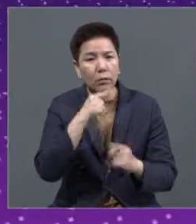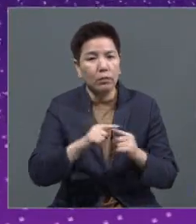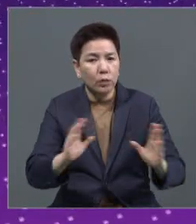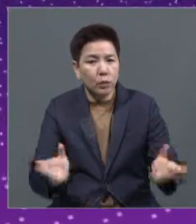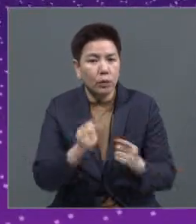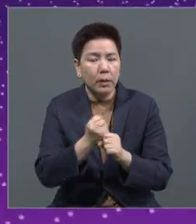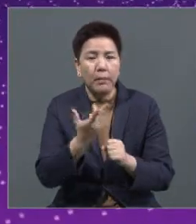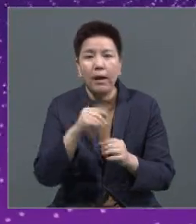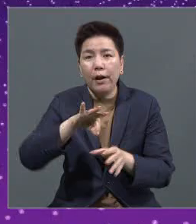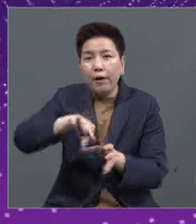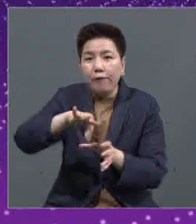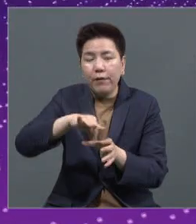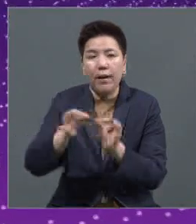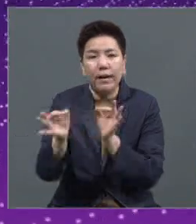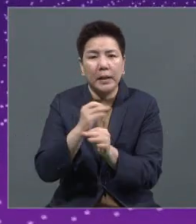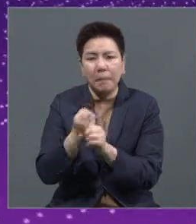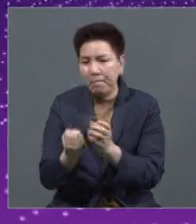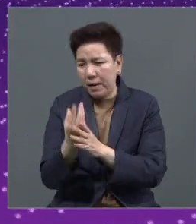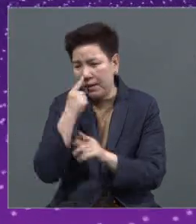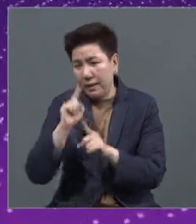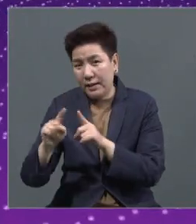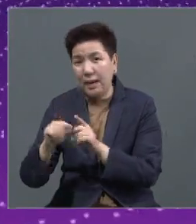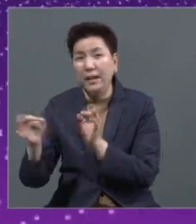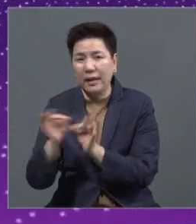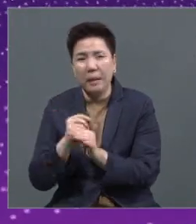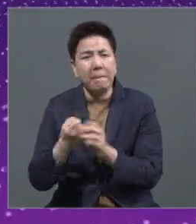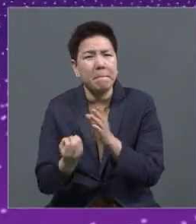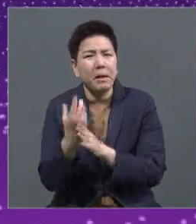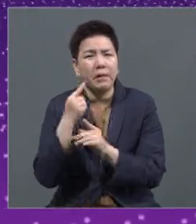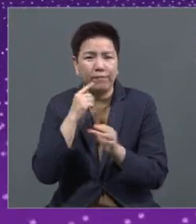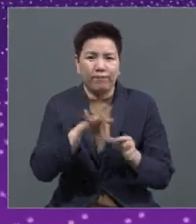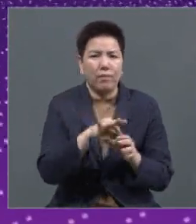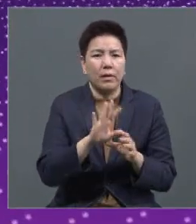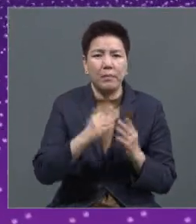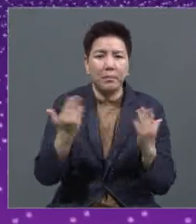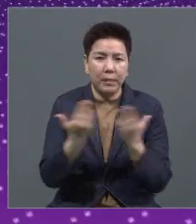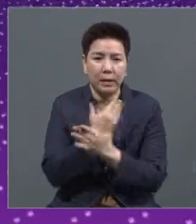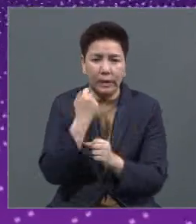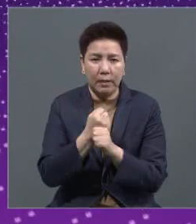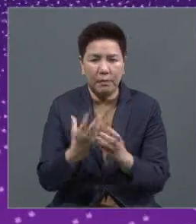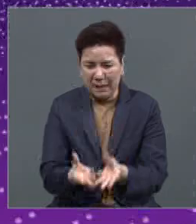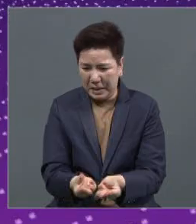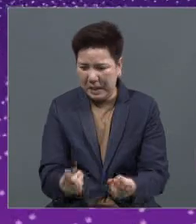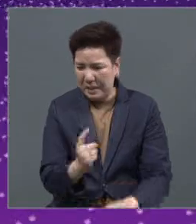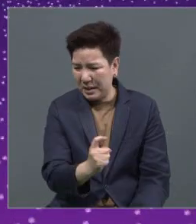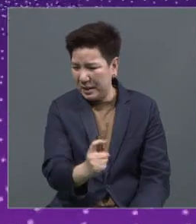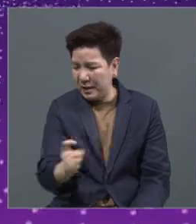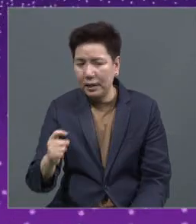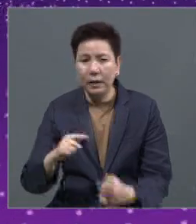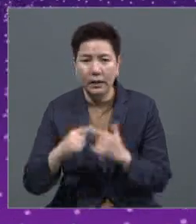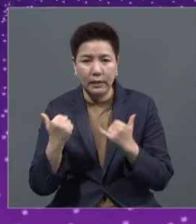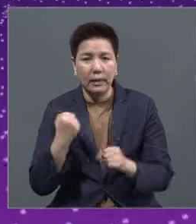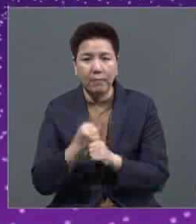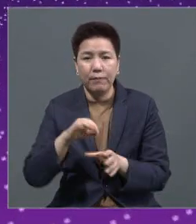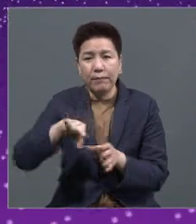เสริมการปลูกกาแฟทดแทนการปลูกพืชเชิงเดี่ยวพืชเชิงเดี่ยวเนี่ยนอกจากมันจะค่อนข้างที่จะทำลายดินแล้วเนี่ยนะฮะการที่